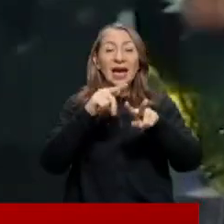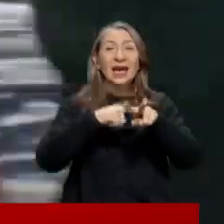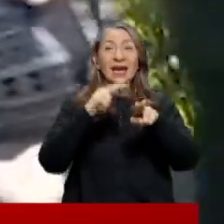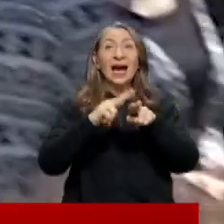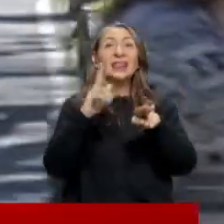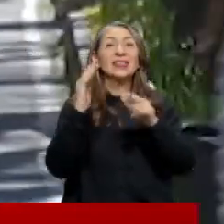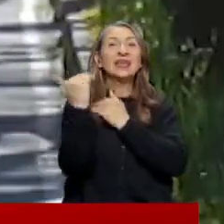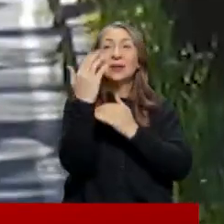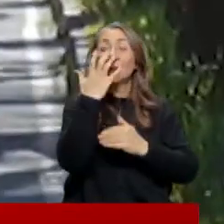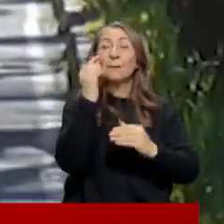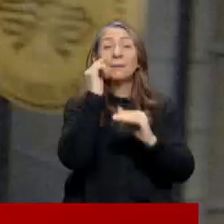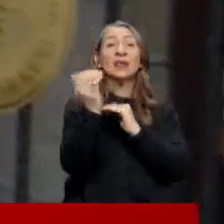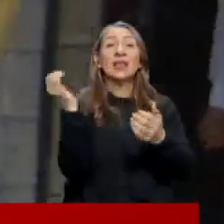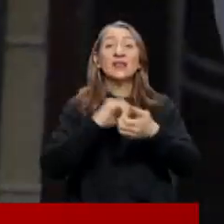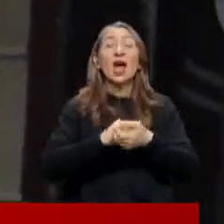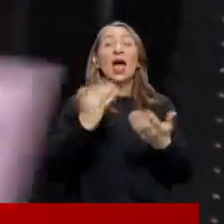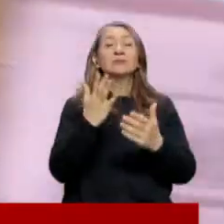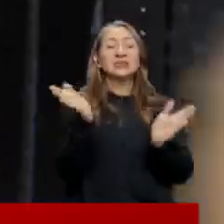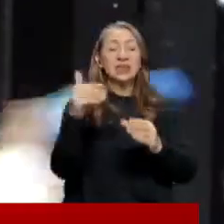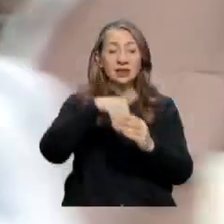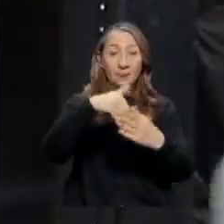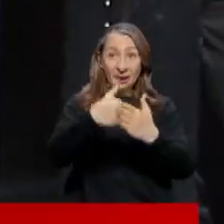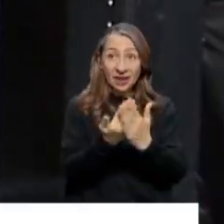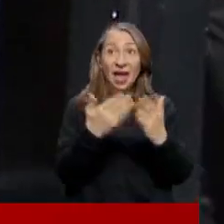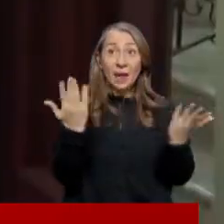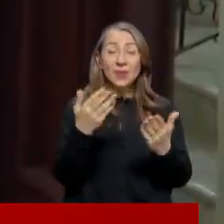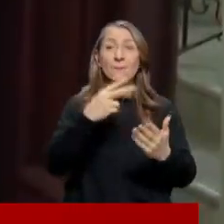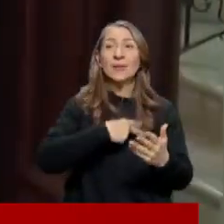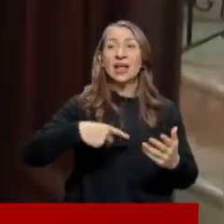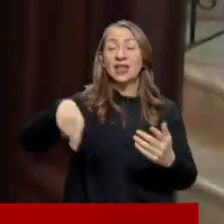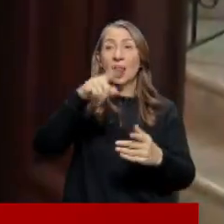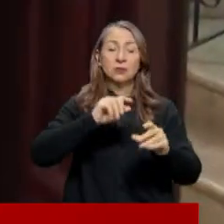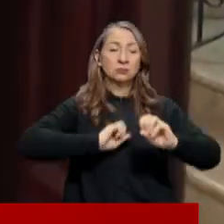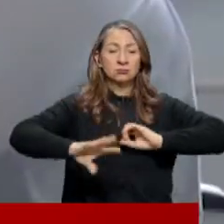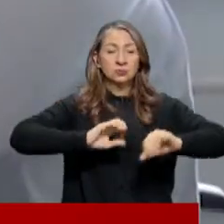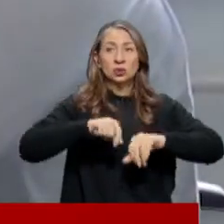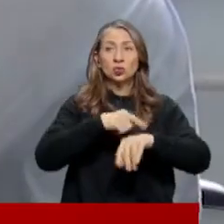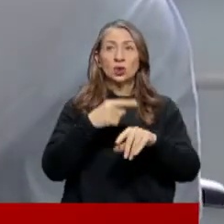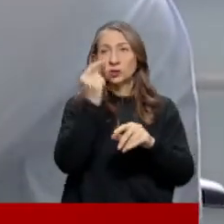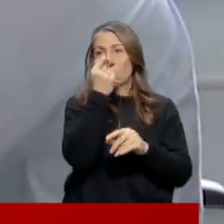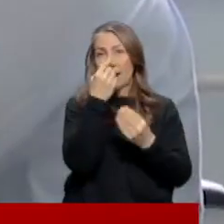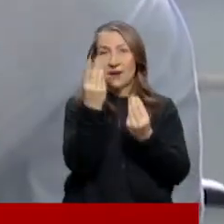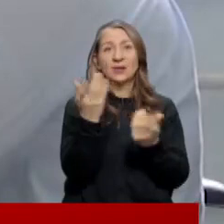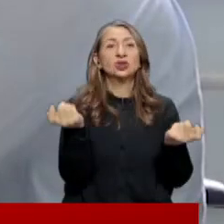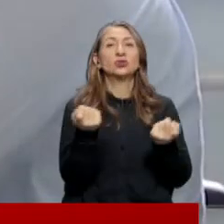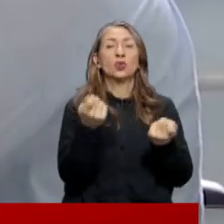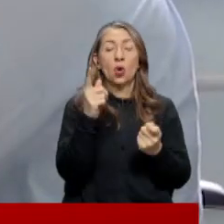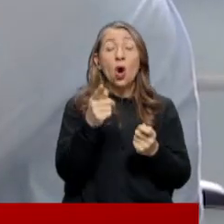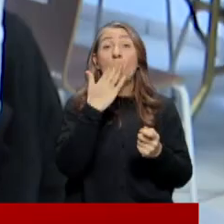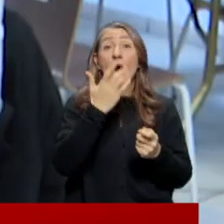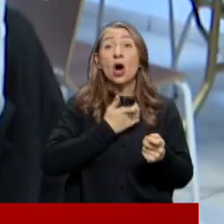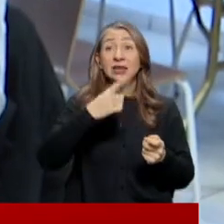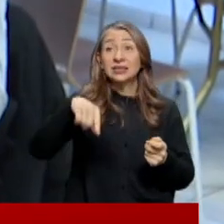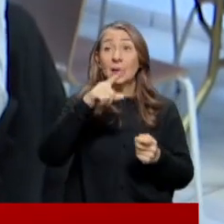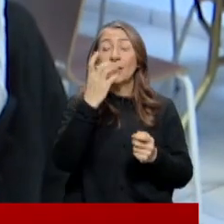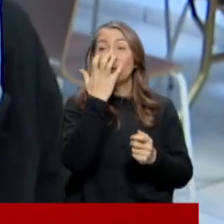desteği beklerken Millet İttifakı da hem sandık biletiyle hem de belediyeler aracılığıyla süreci kolaylaştırmaya hazırlanıyor.